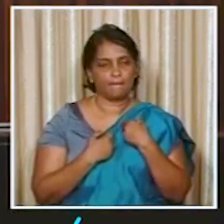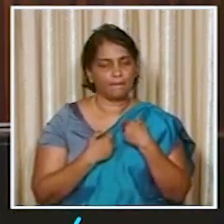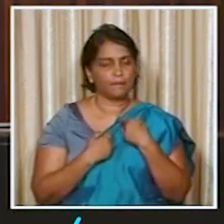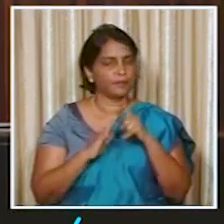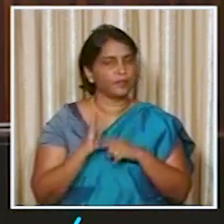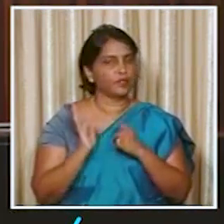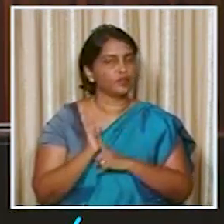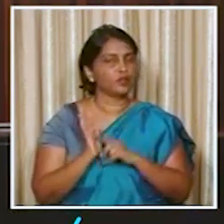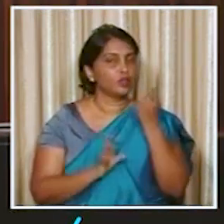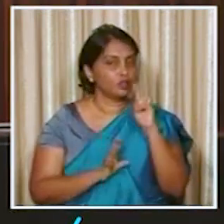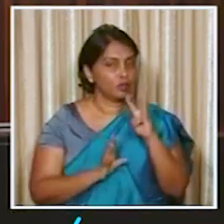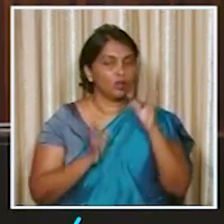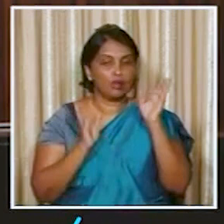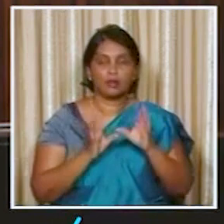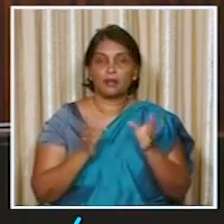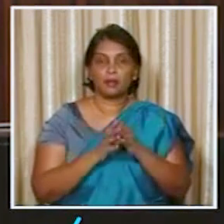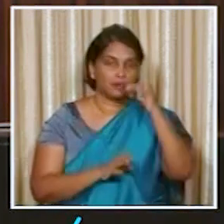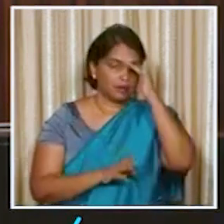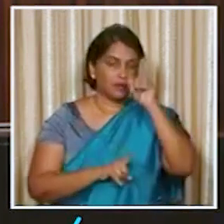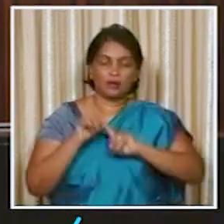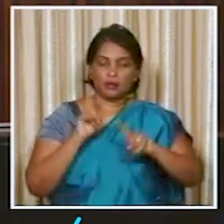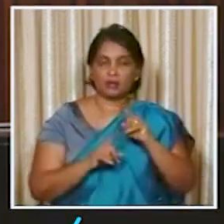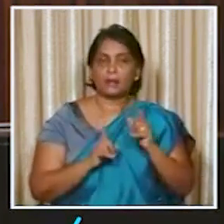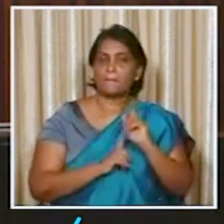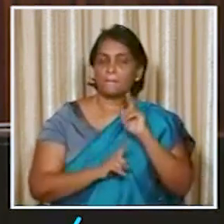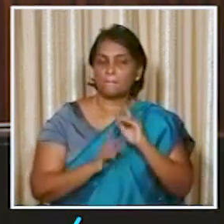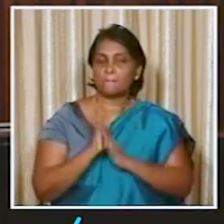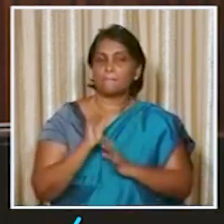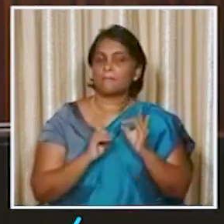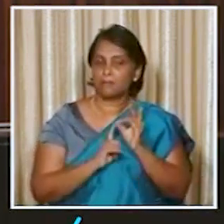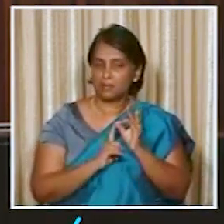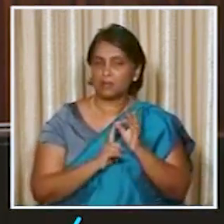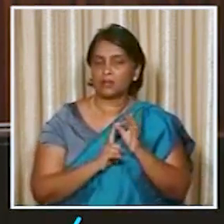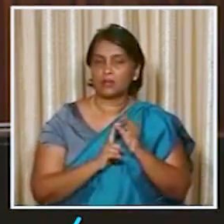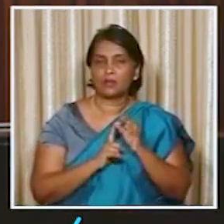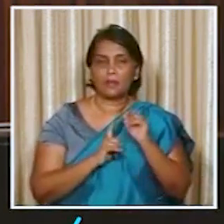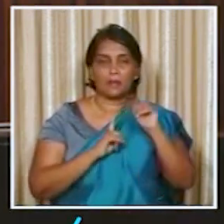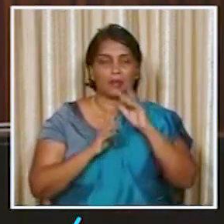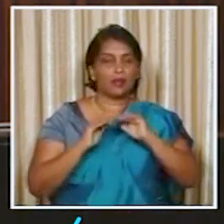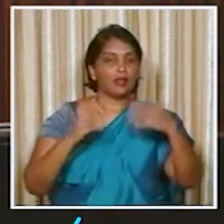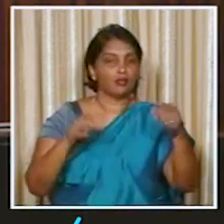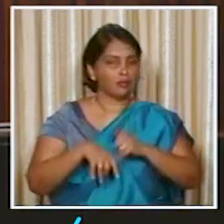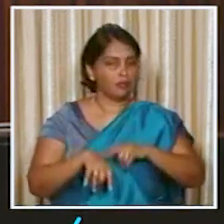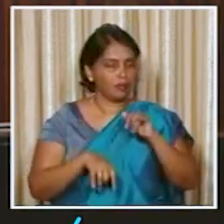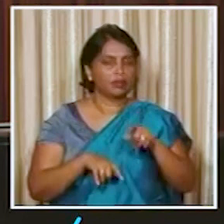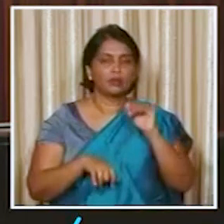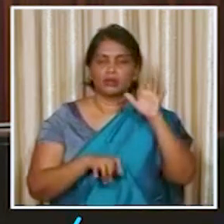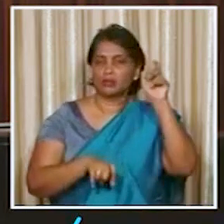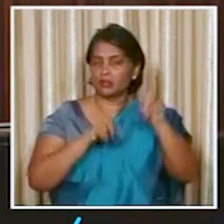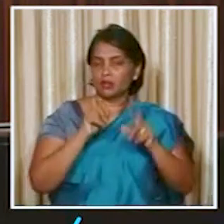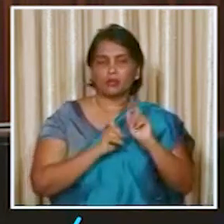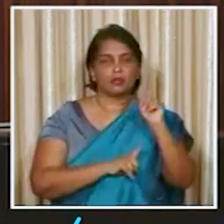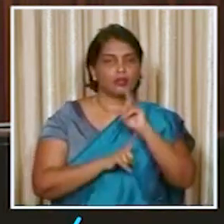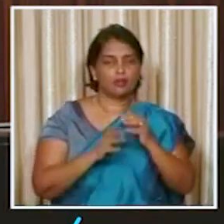ජූලි 13 වෙනි දින අවසාන පක්ෂ නායක රැසීමේදී පාර්ලිමේන්තු මන්දිරයවට තිබූ අවදානම් තත්ත්වය හා ඇතැම් පිරිස්